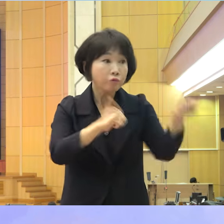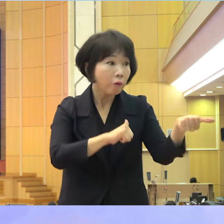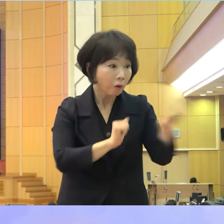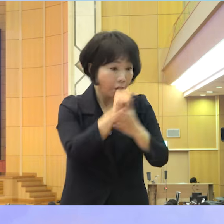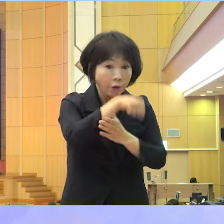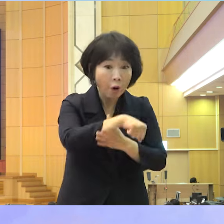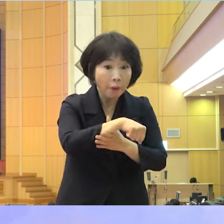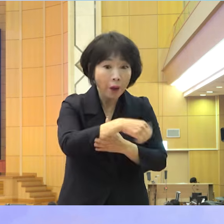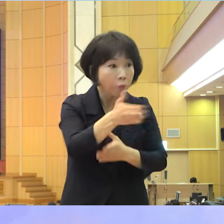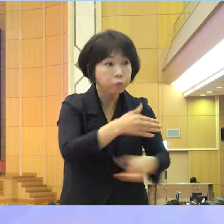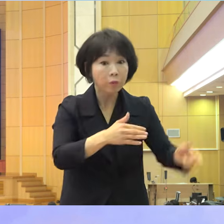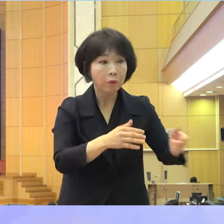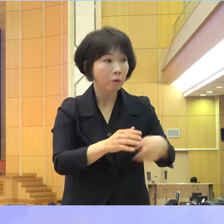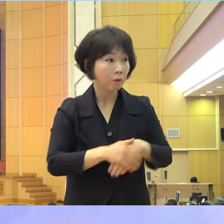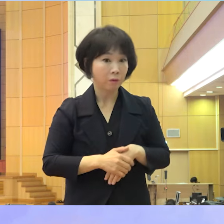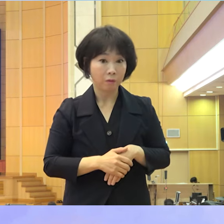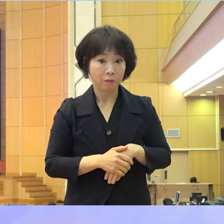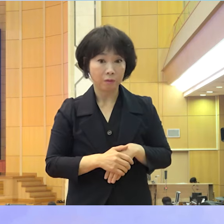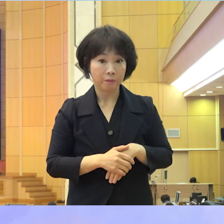맺고 죽습니다.